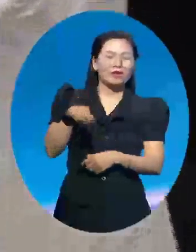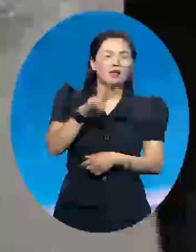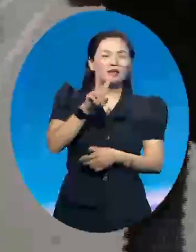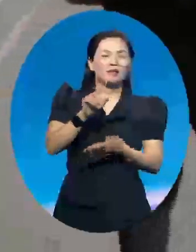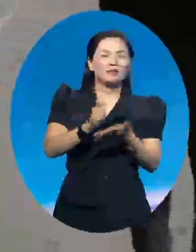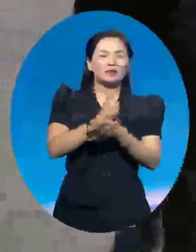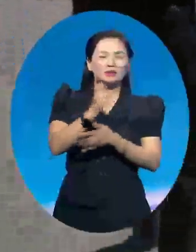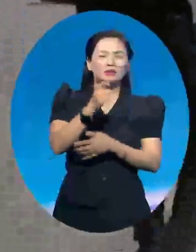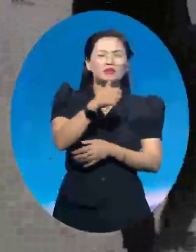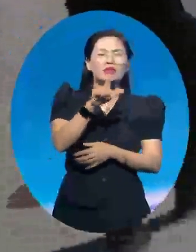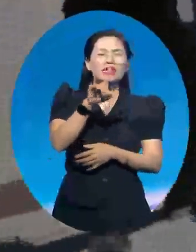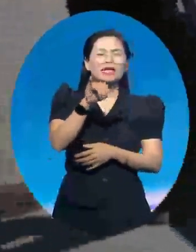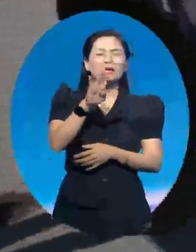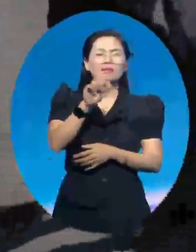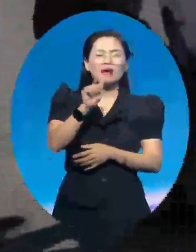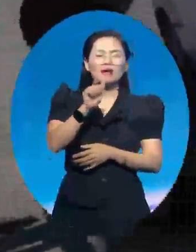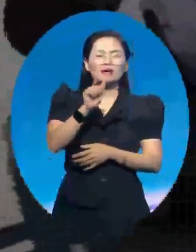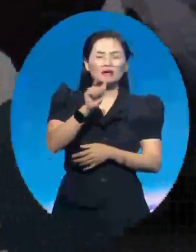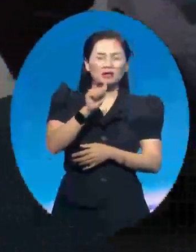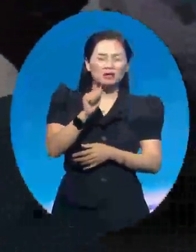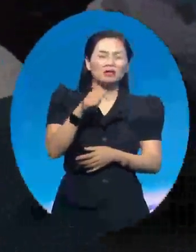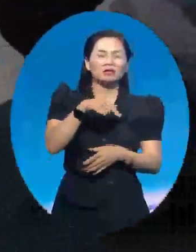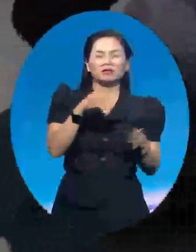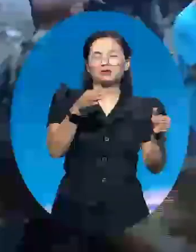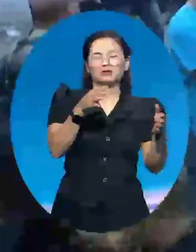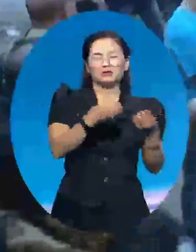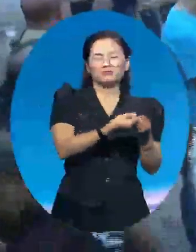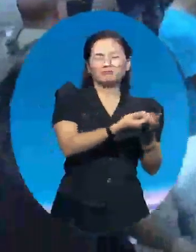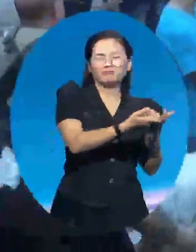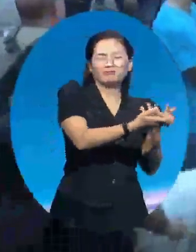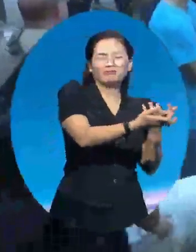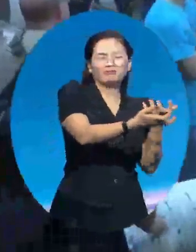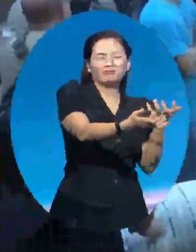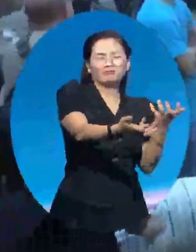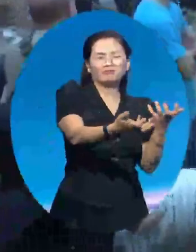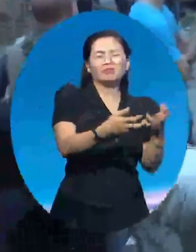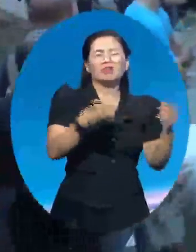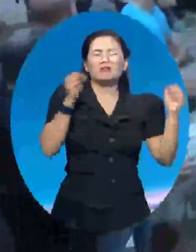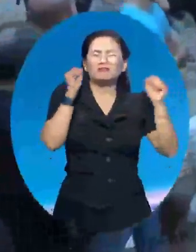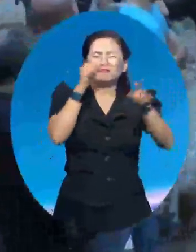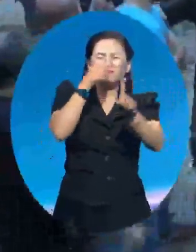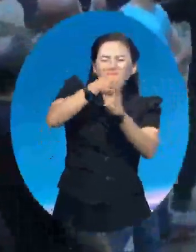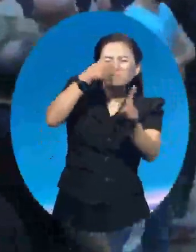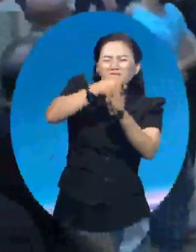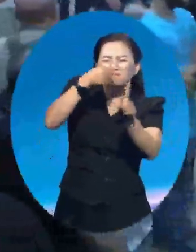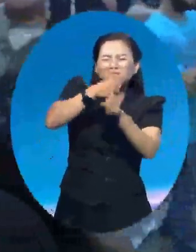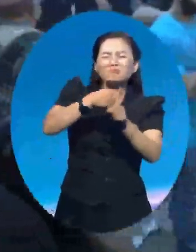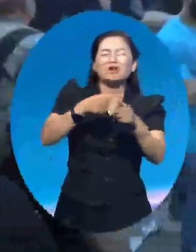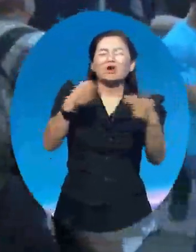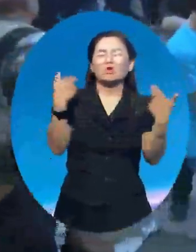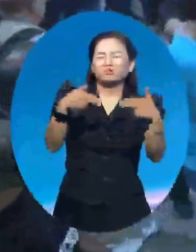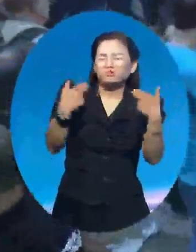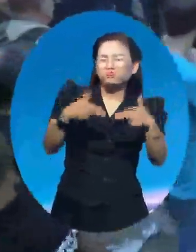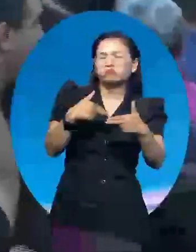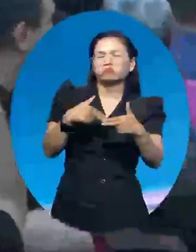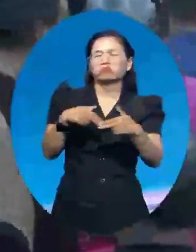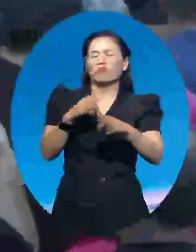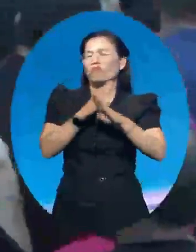9, những người Liban gốc Armenia đã tập trung gần đại sứ quán Azerbaijan để phản đối hoạt động quân sự của Azerbaijan